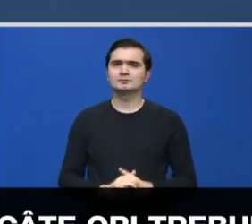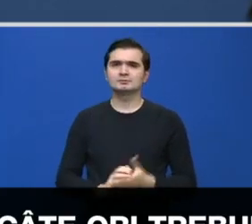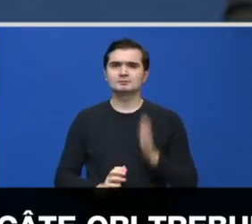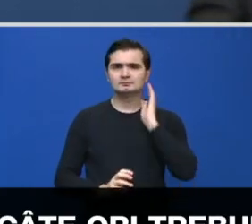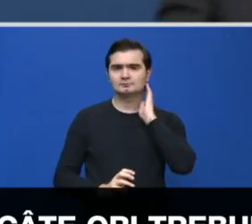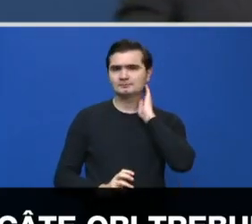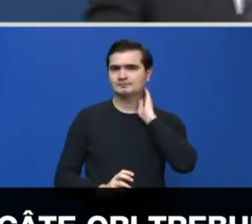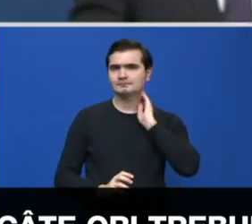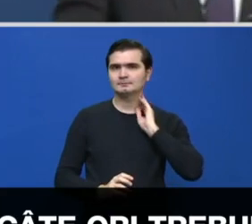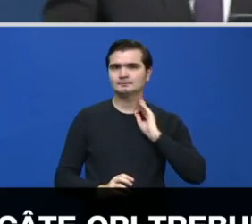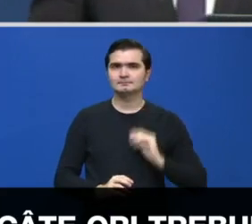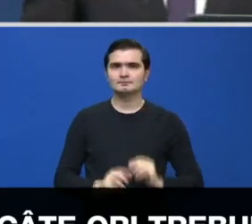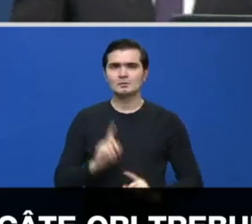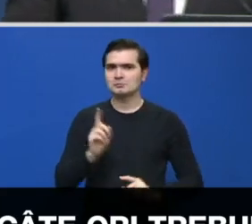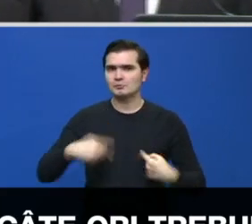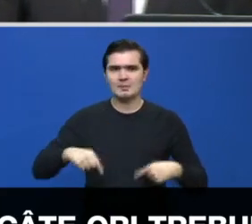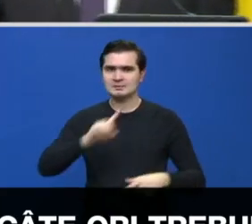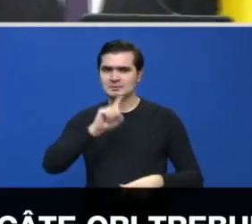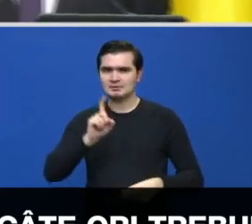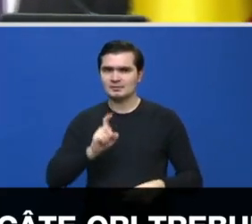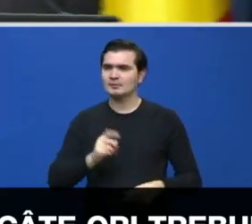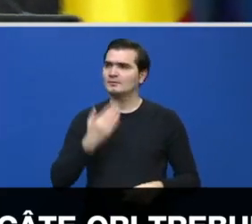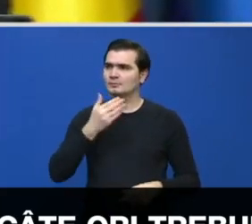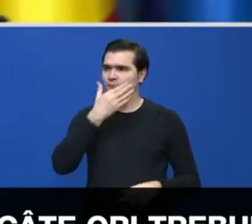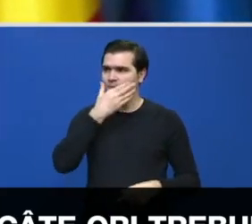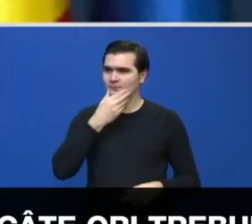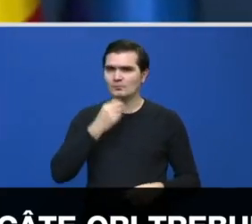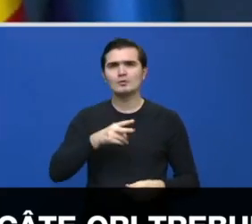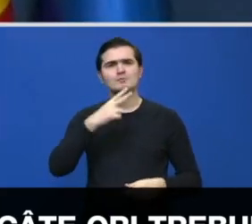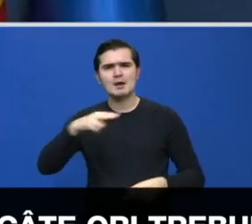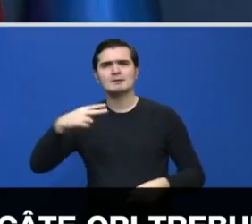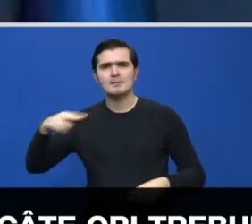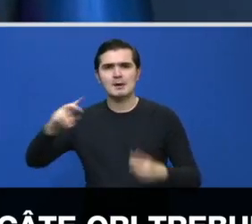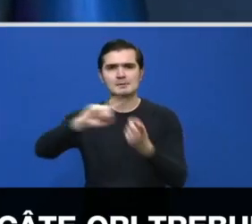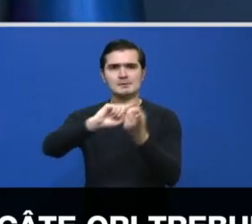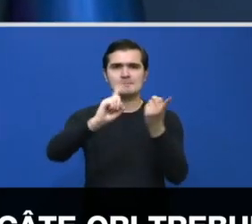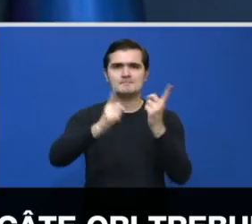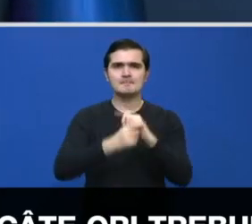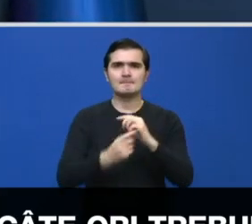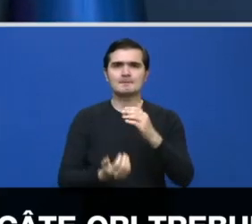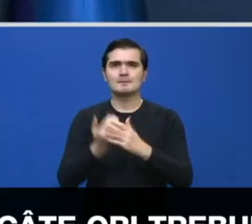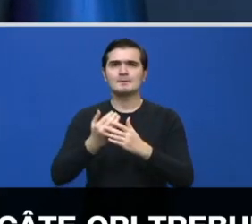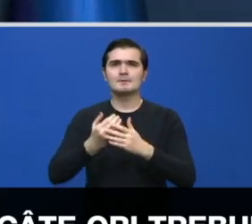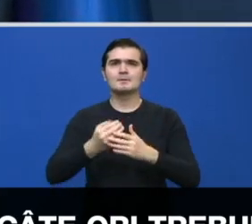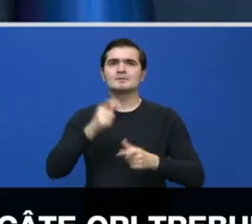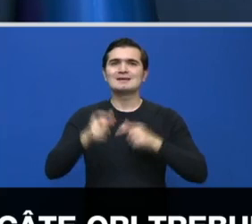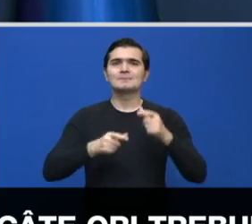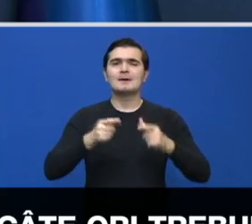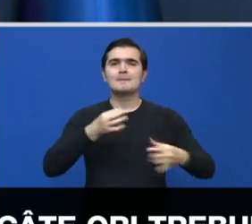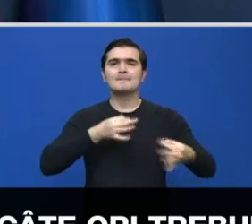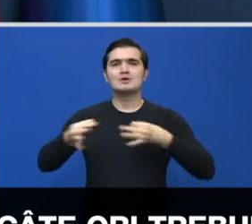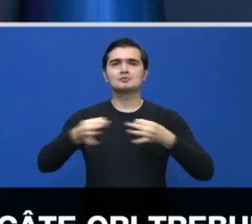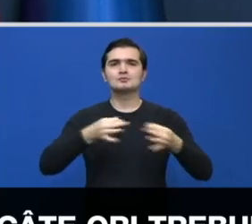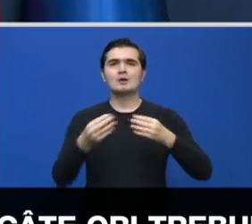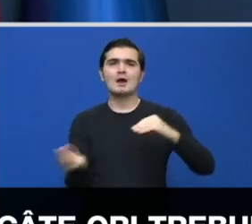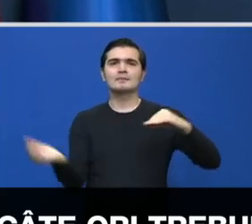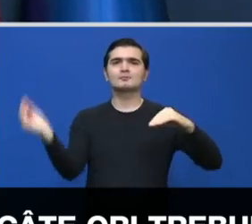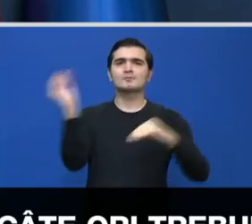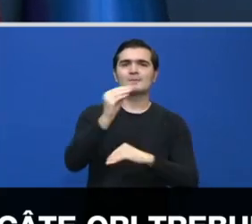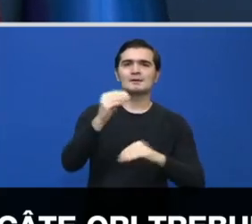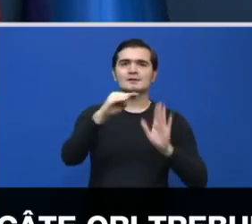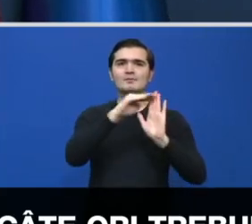sunt alte întrebări. Mulțumesc mai frumos. Departe cu măsura suplimentării Programului Național